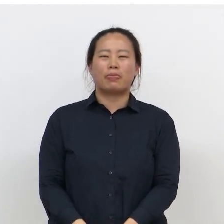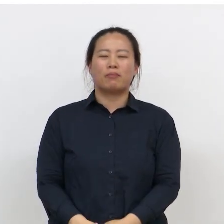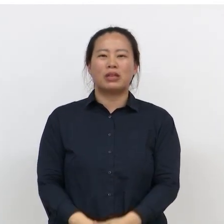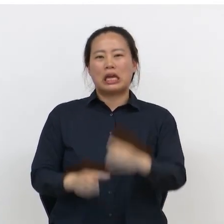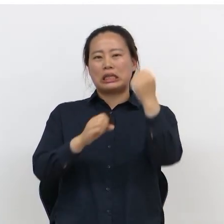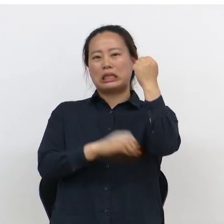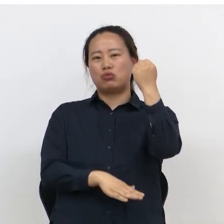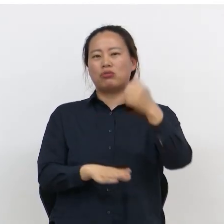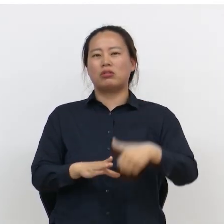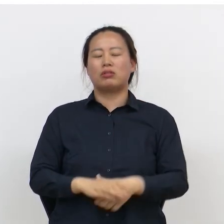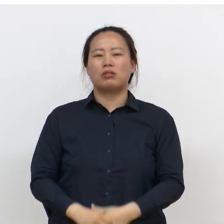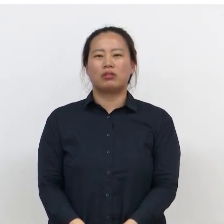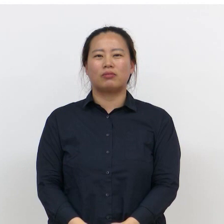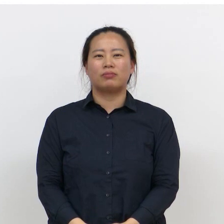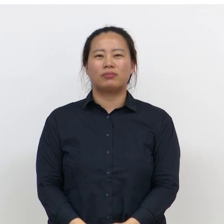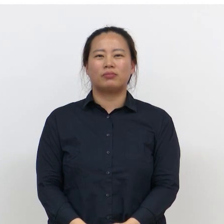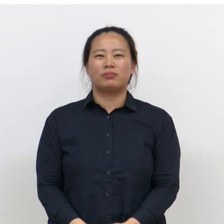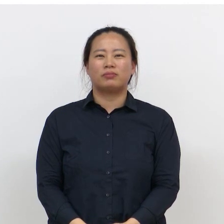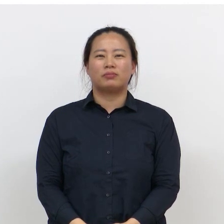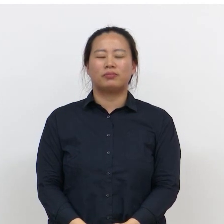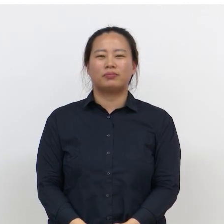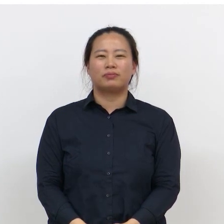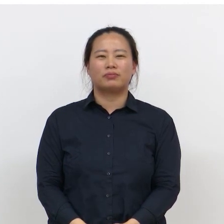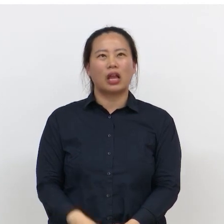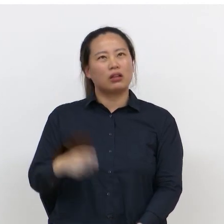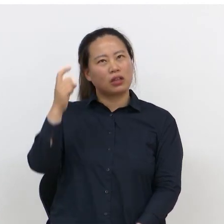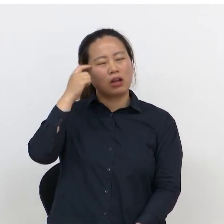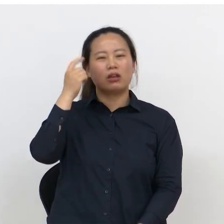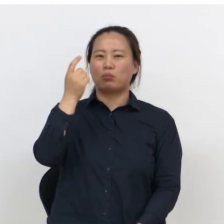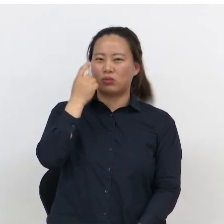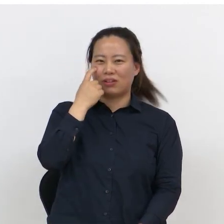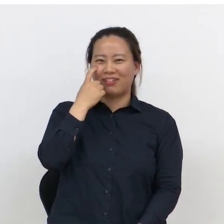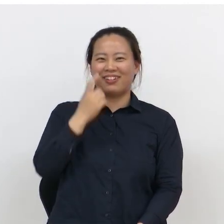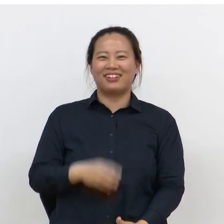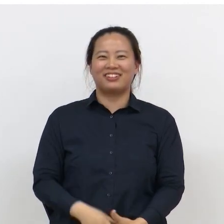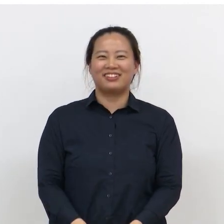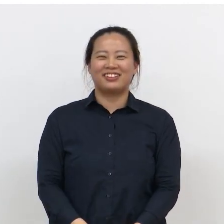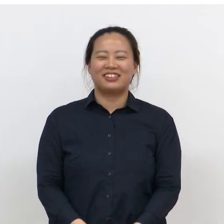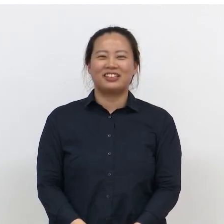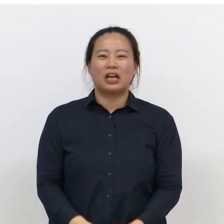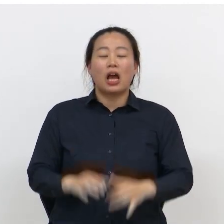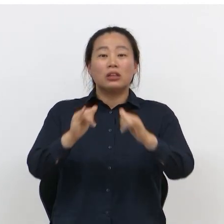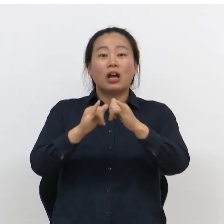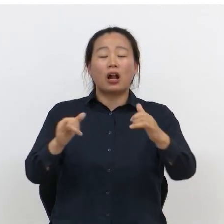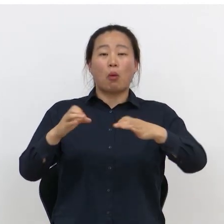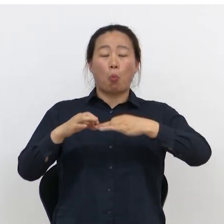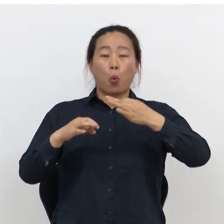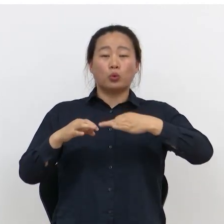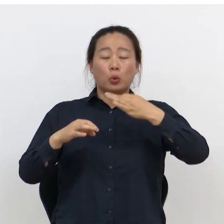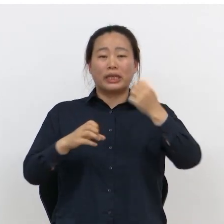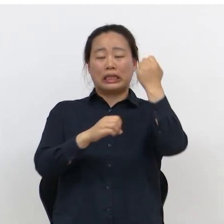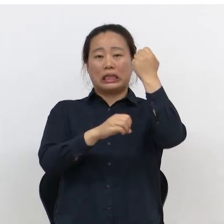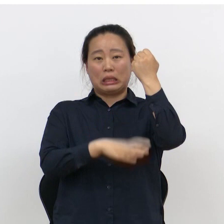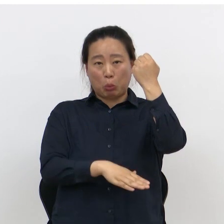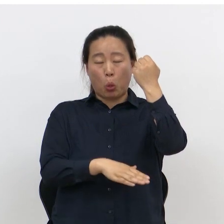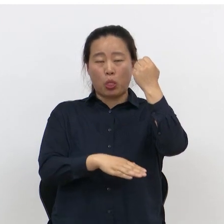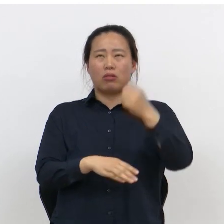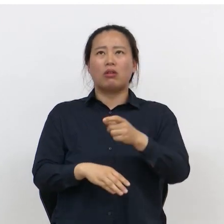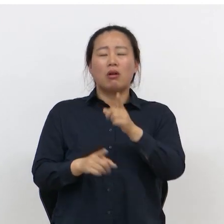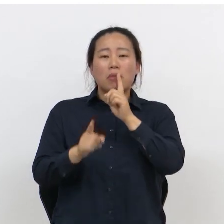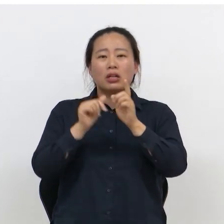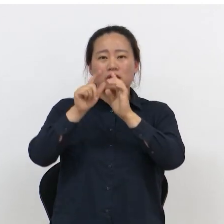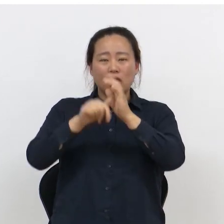기준이 어디까지로 생각을 할 수 있을까요? 그걸 좀 생각해 보겠습니다. 사람 목소리의 기본 주파수, 그냥 말했을